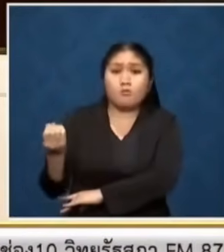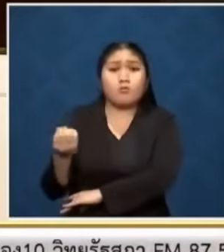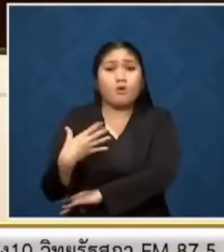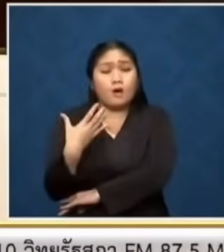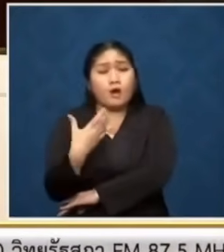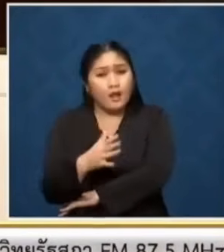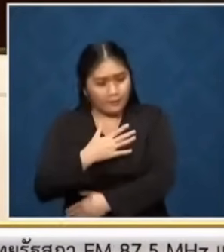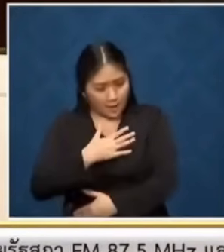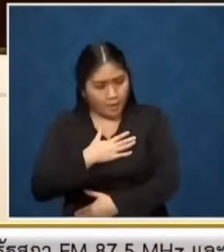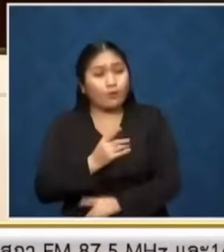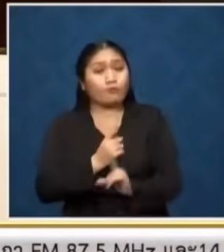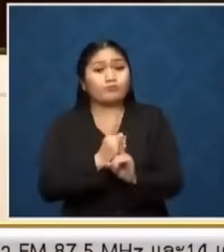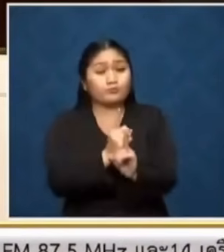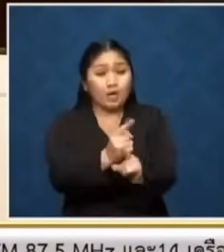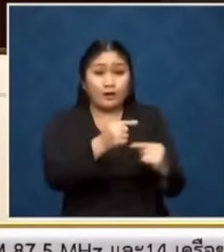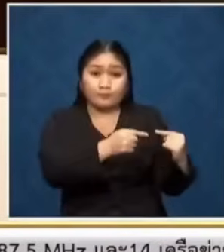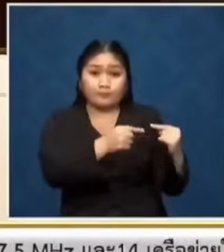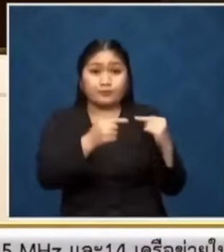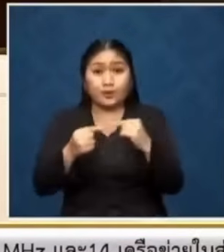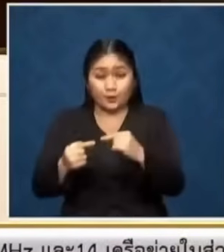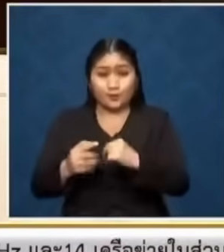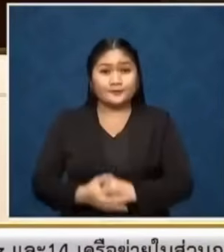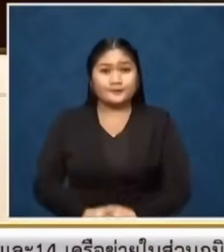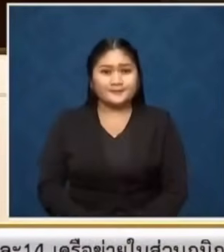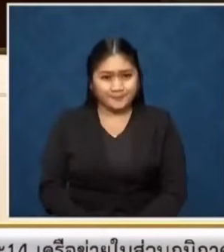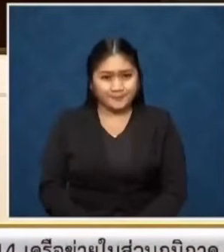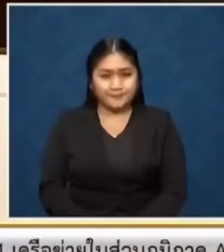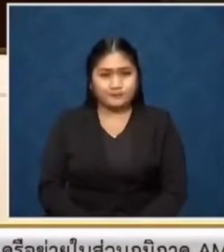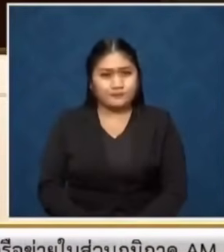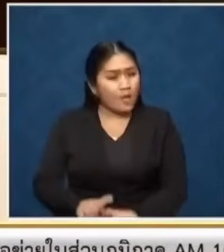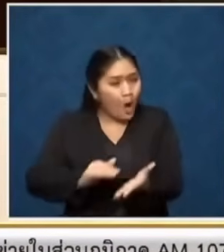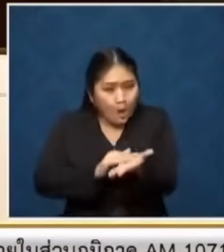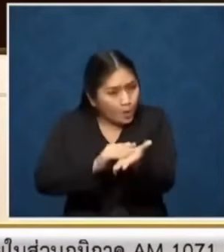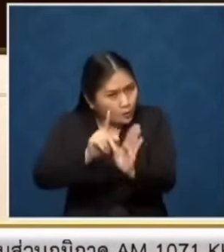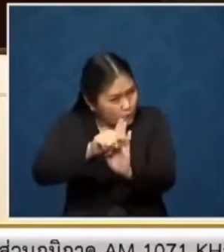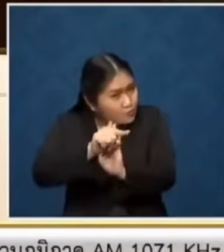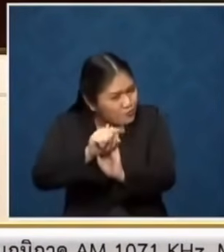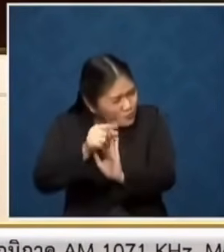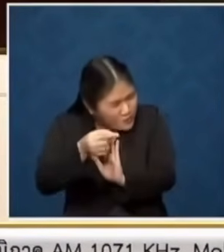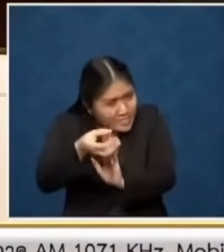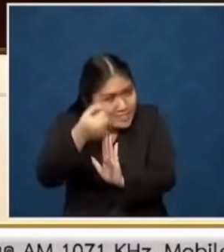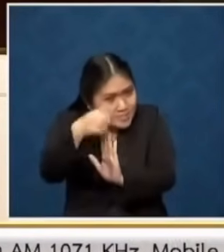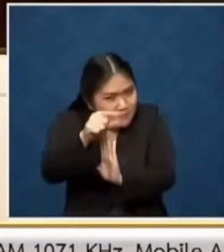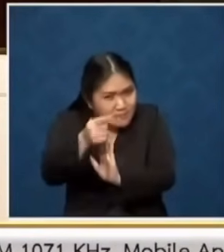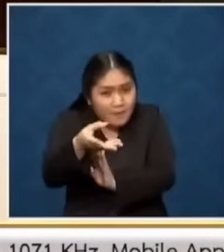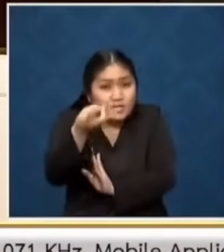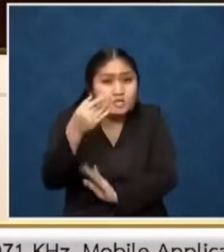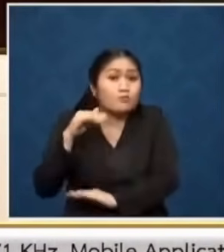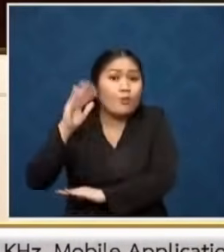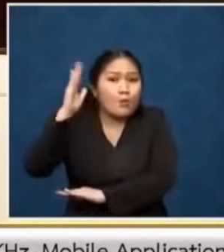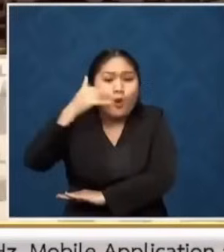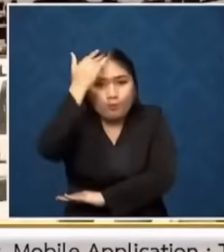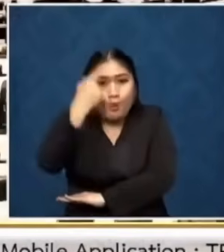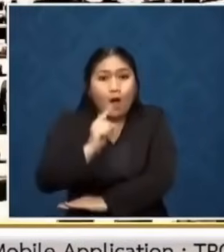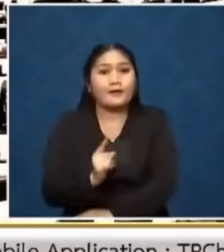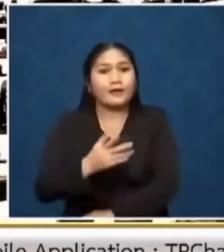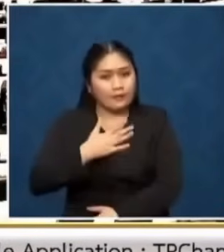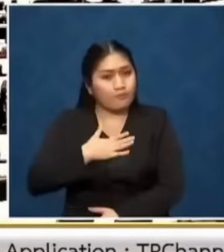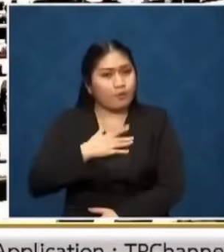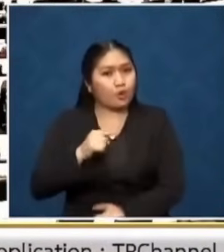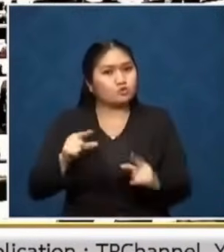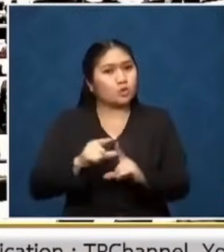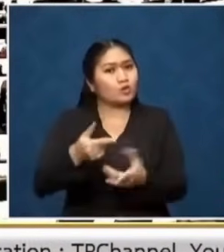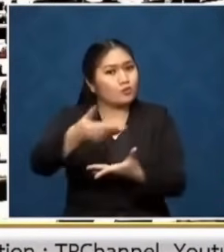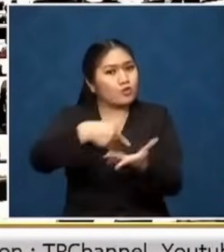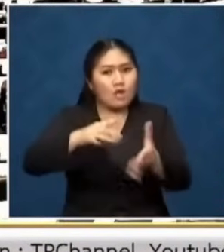นั้นผมขอดำเนินการต่อเลยครับท่านครับนะครับ ขอ10วินาทีได้ไหมครับท่านประธานที่ผมประท้วงท่านประธานเพราะผมเกรงจริงๆครับว่าคำวินิจฉัยของท่